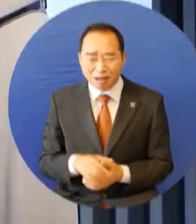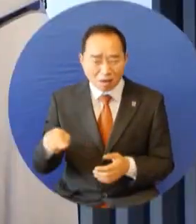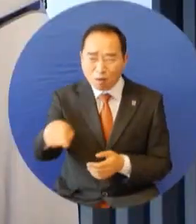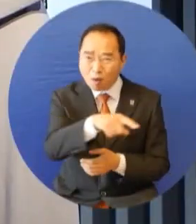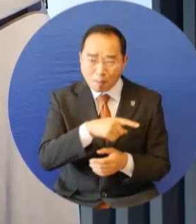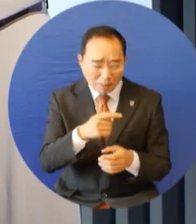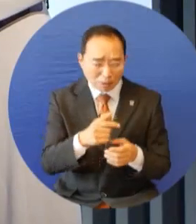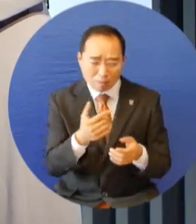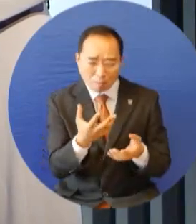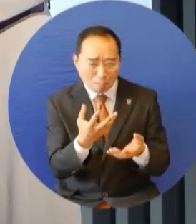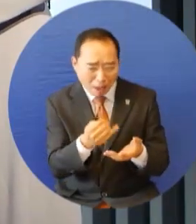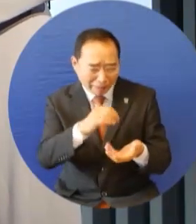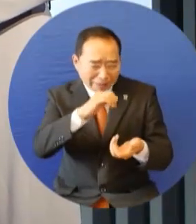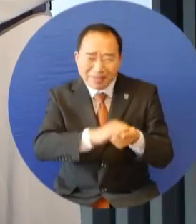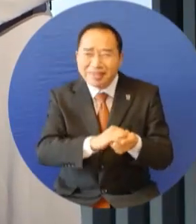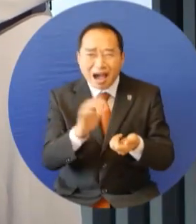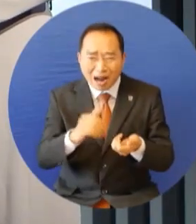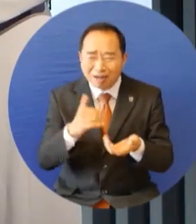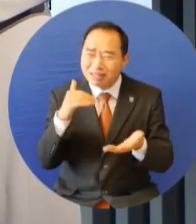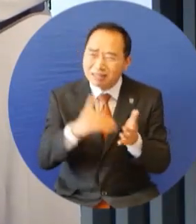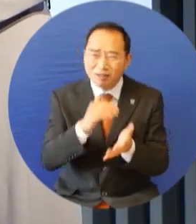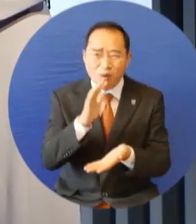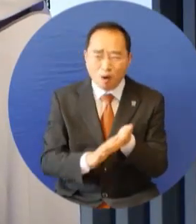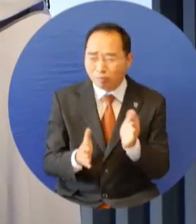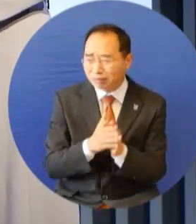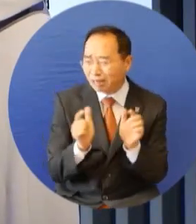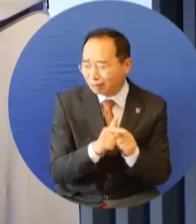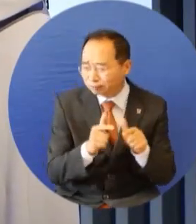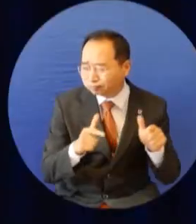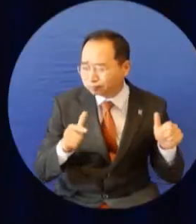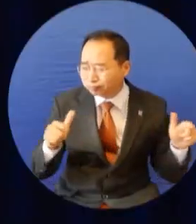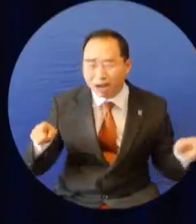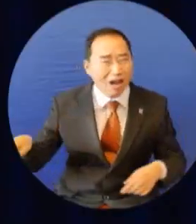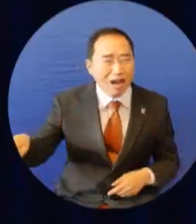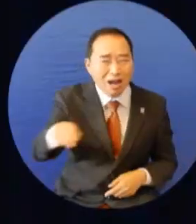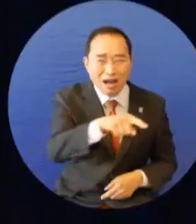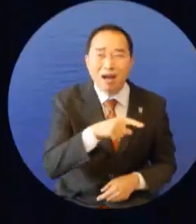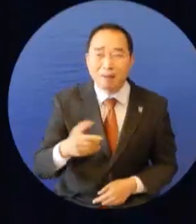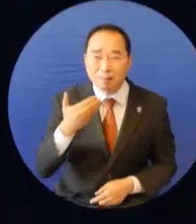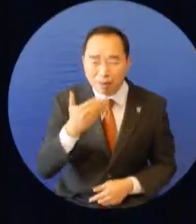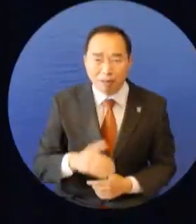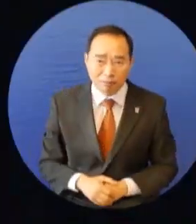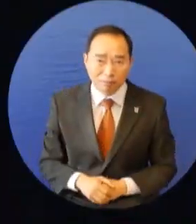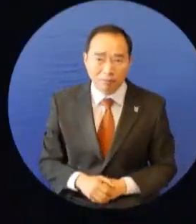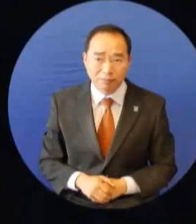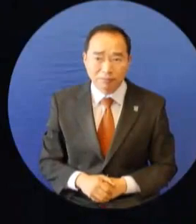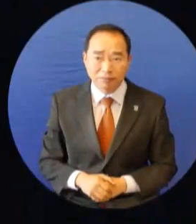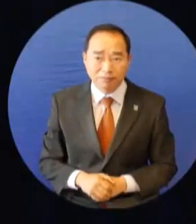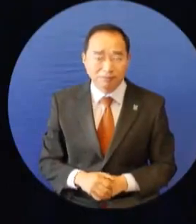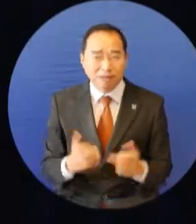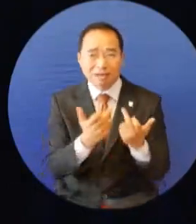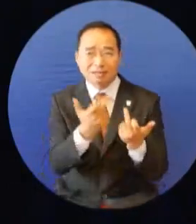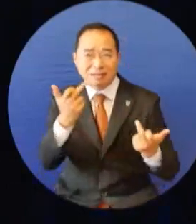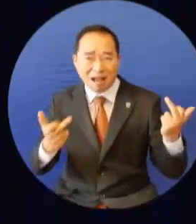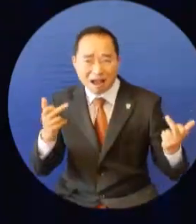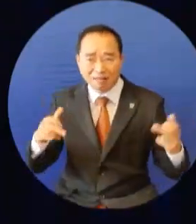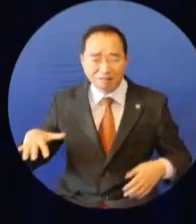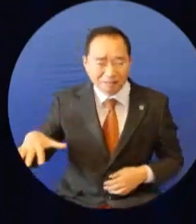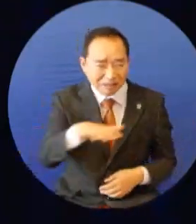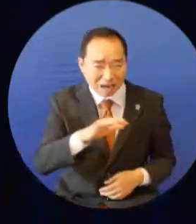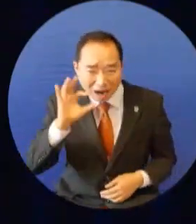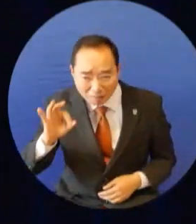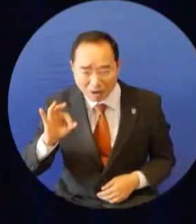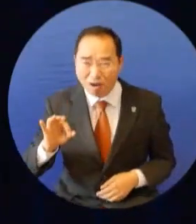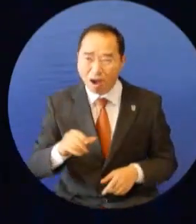네. 무한대로 진짜 네, 굉장히 다양하게 네. 내가 원하는 건 다 얻을 수 있어요. 그래서 들판이 너무